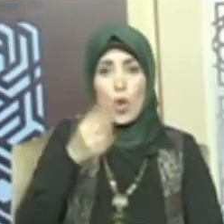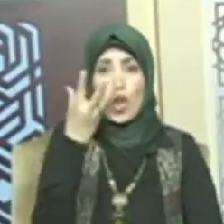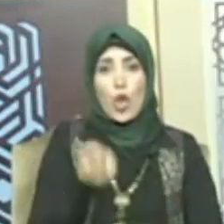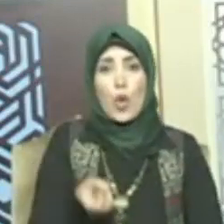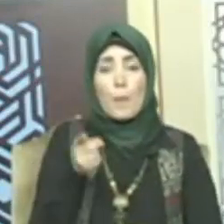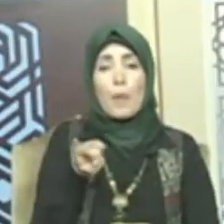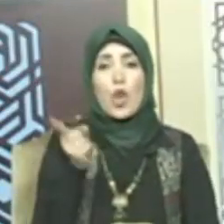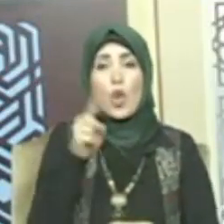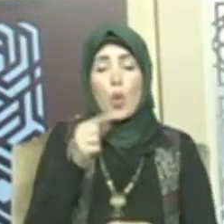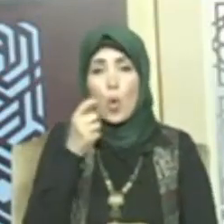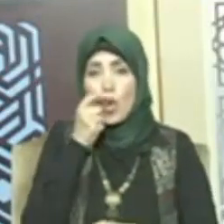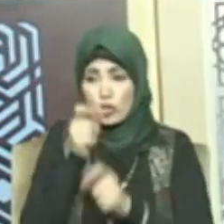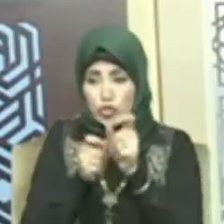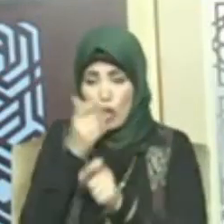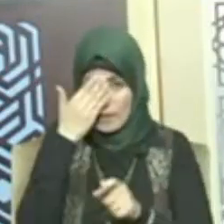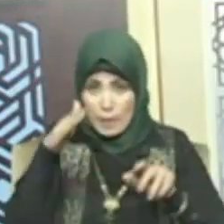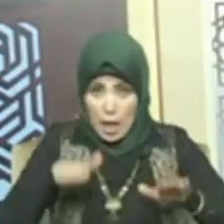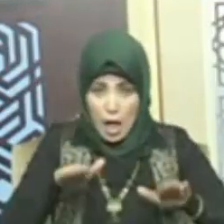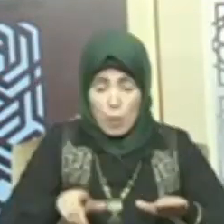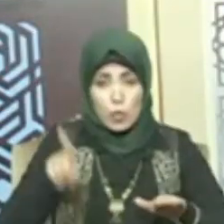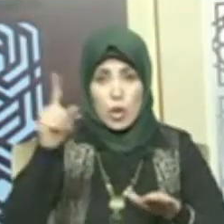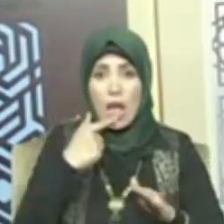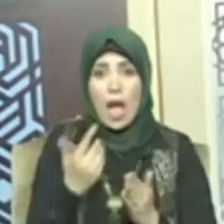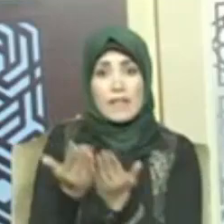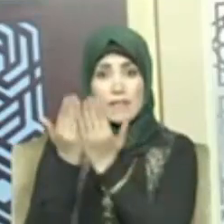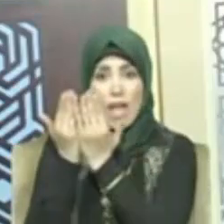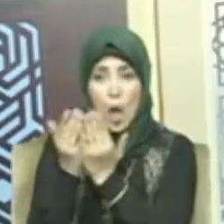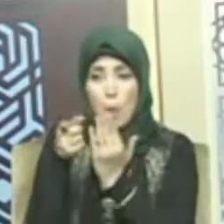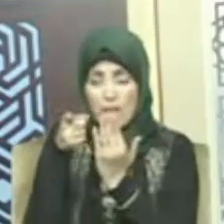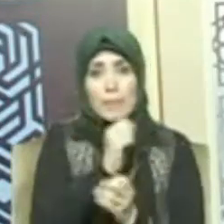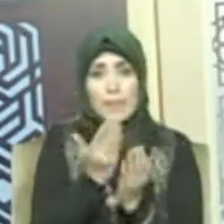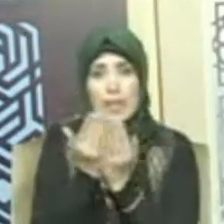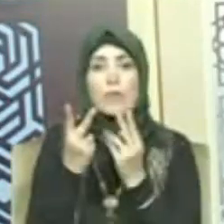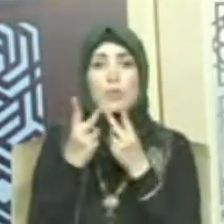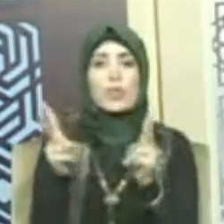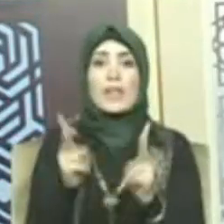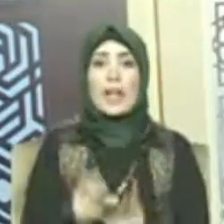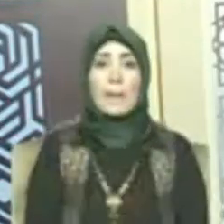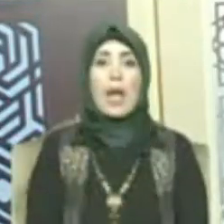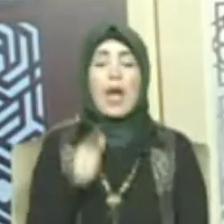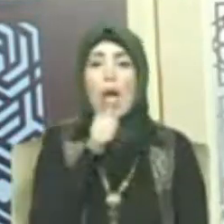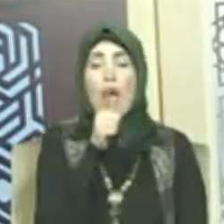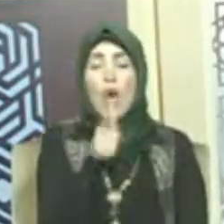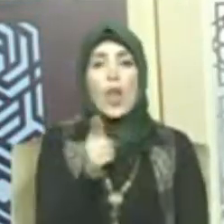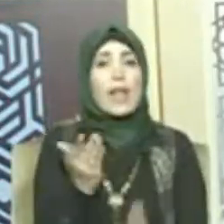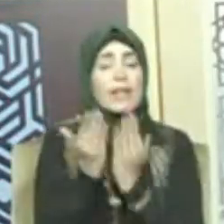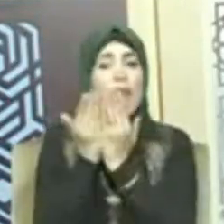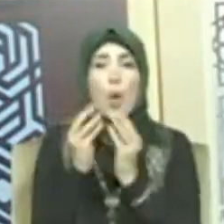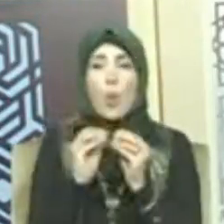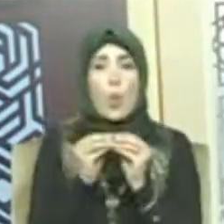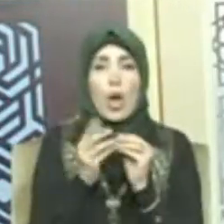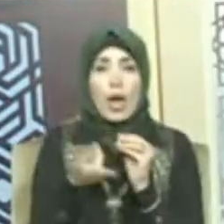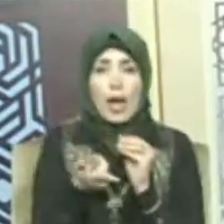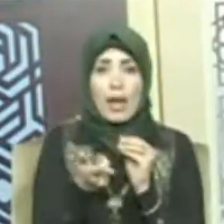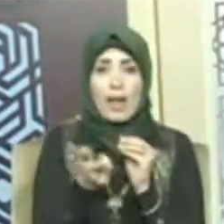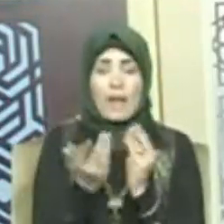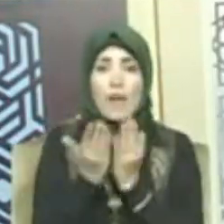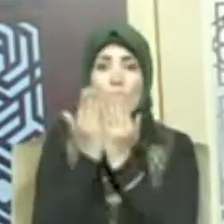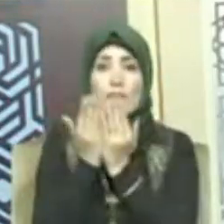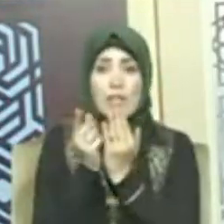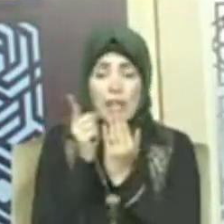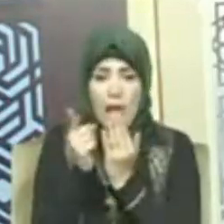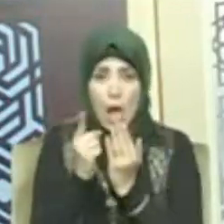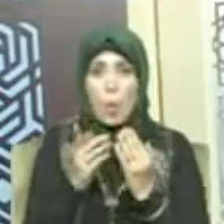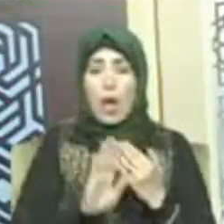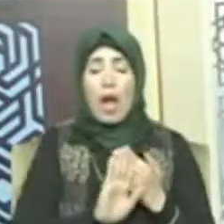لكل عبد منهم دعوة مستجابة. هذه الدعوة فوق